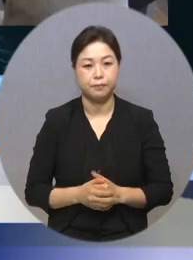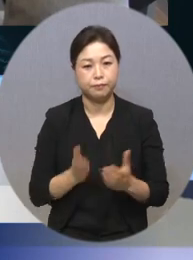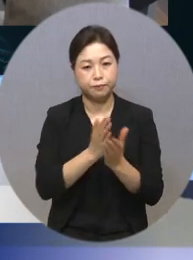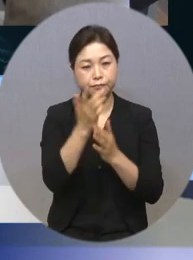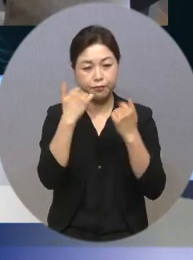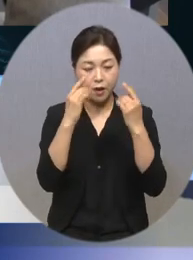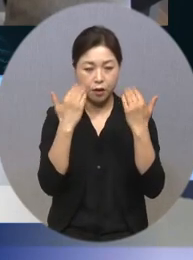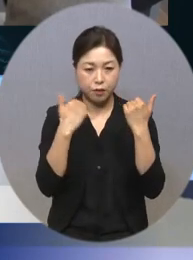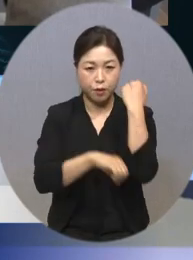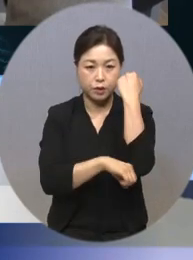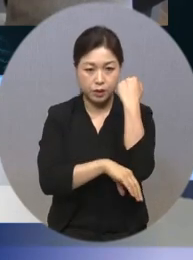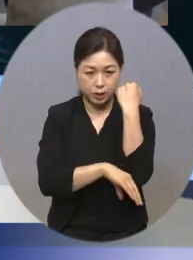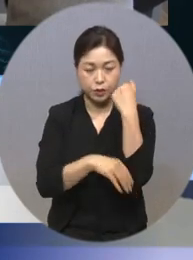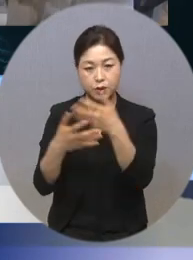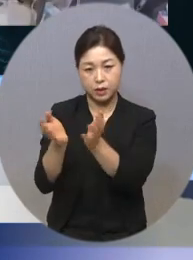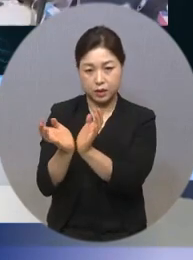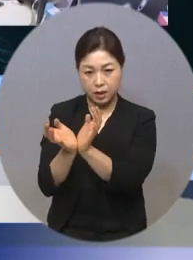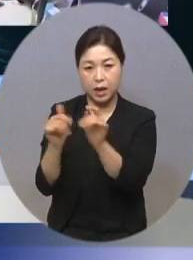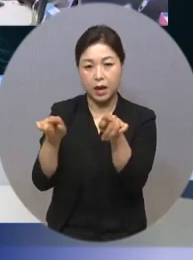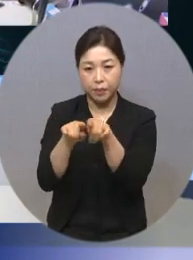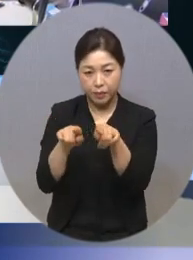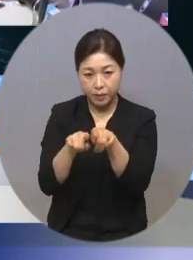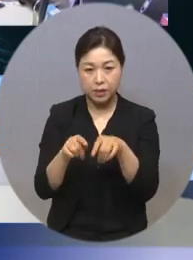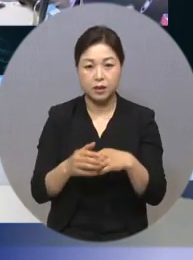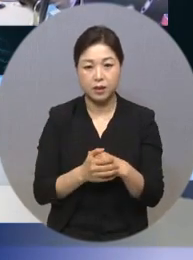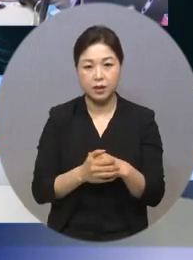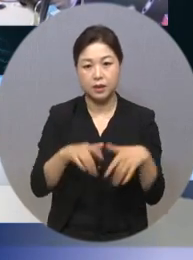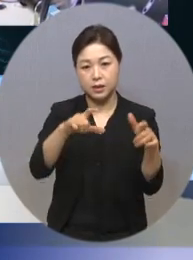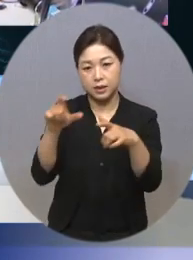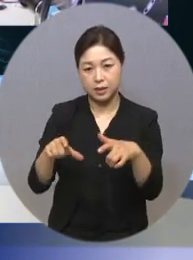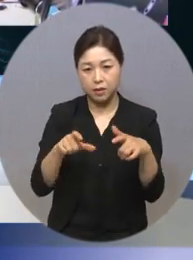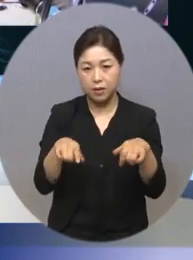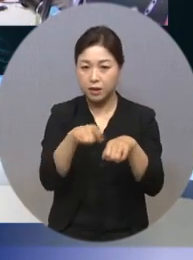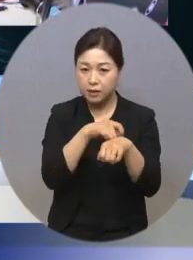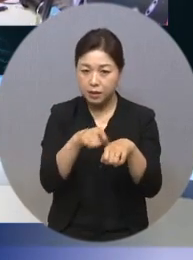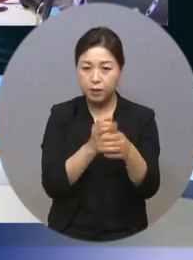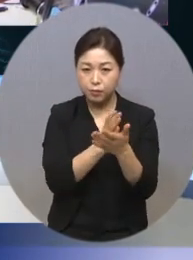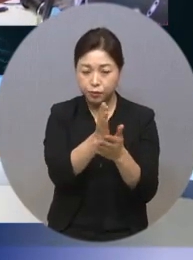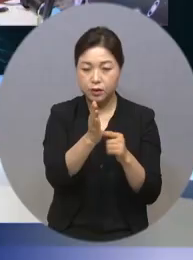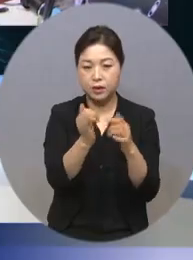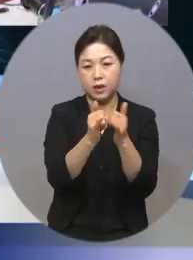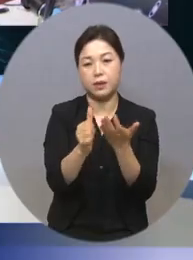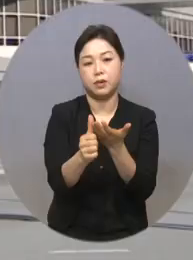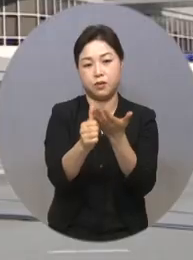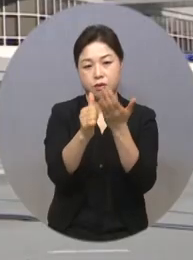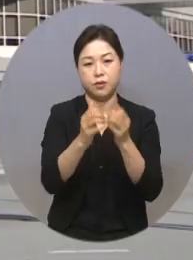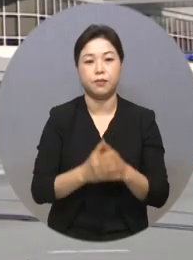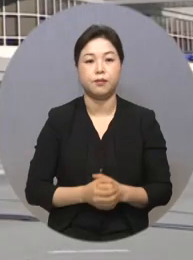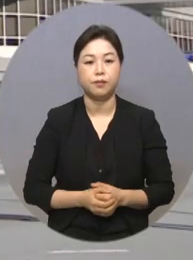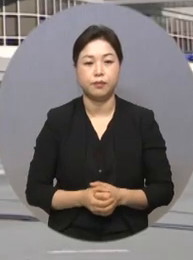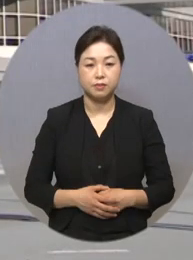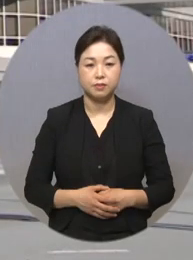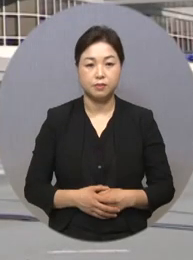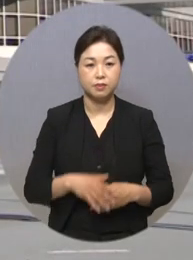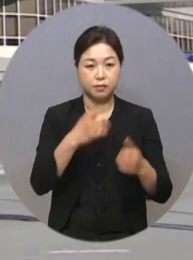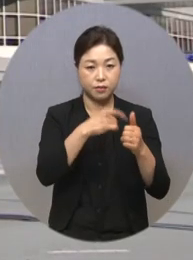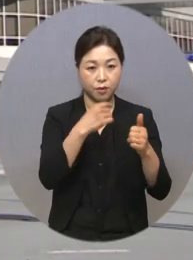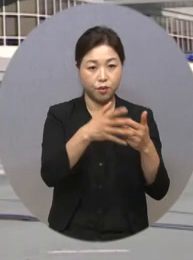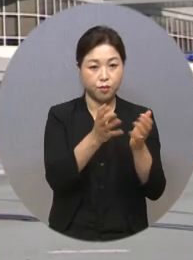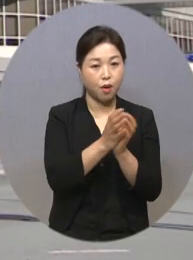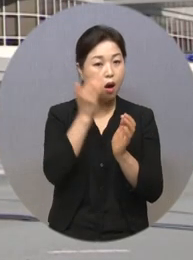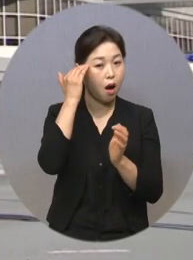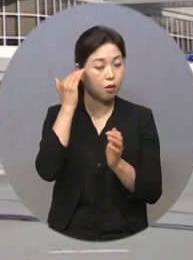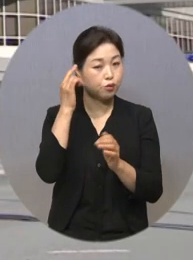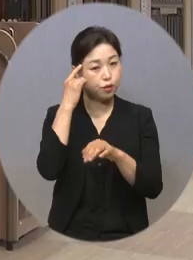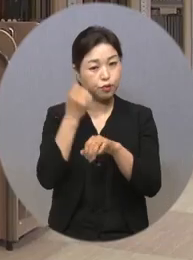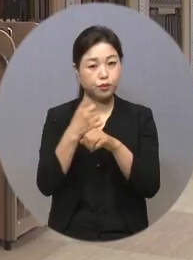전문대학과 기초자치단체가 손잡고 지역특화 분야 인재 양성에 나섭니다. 교육부와